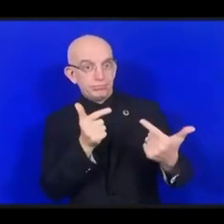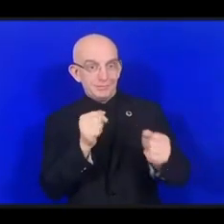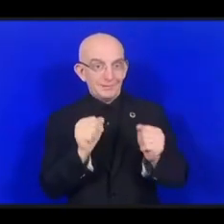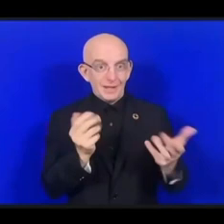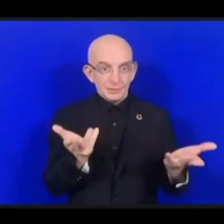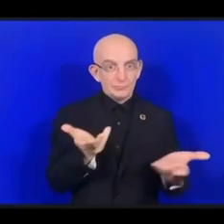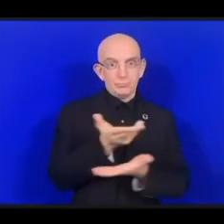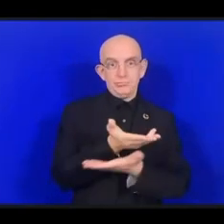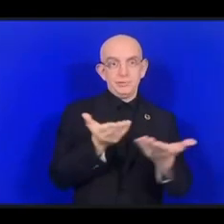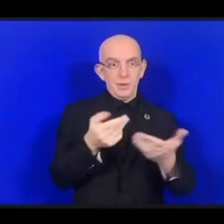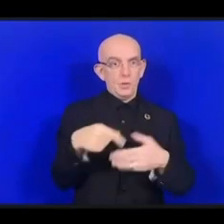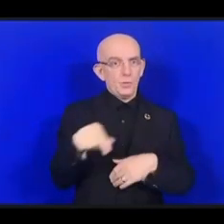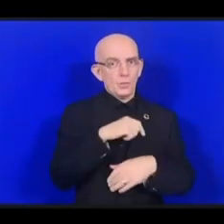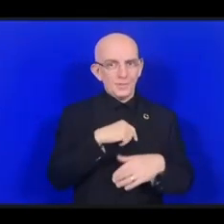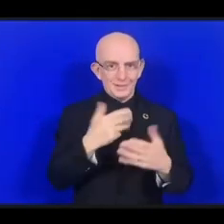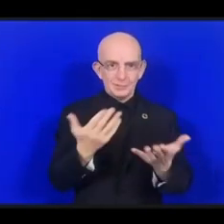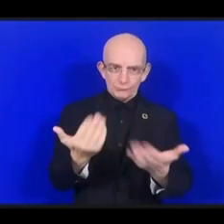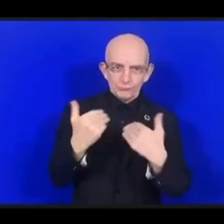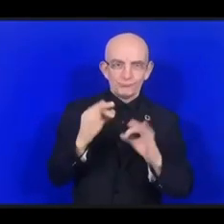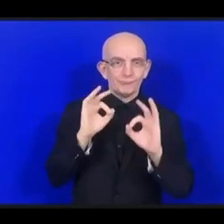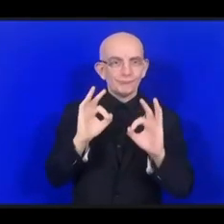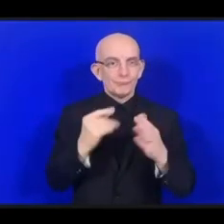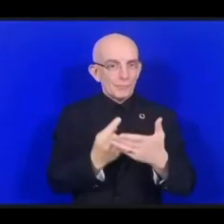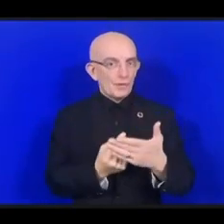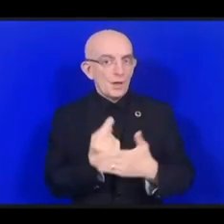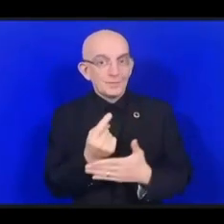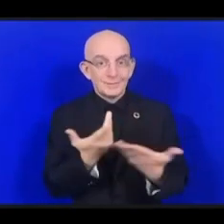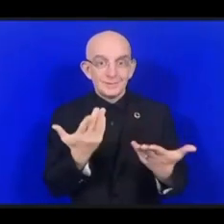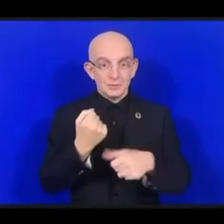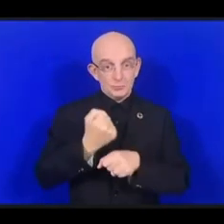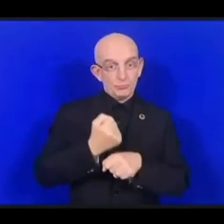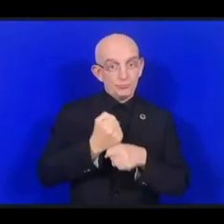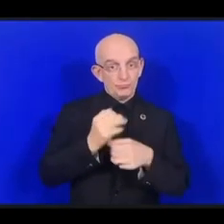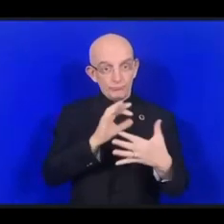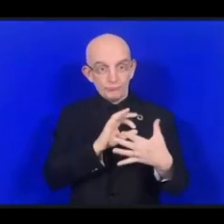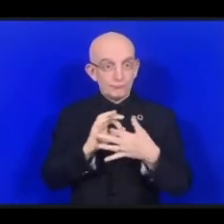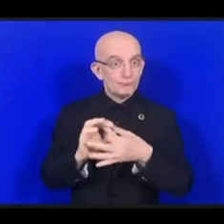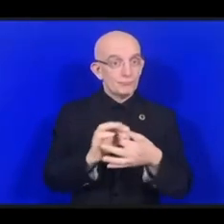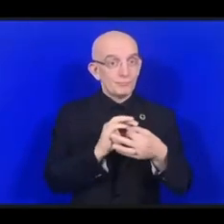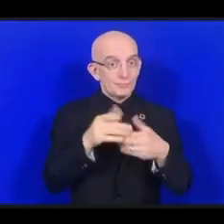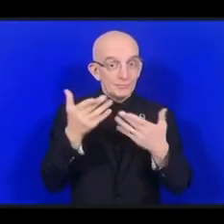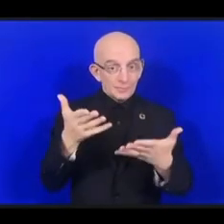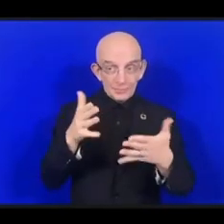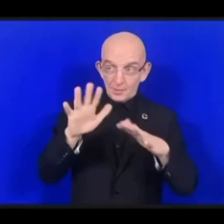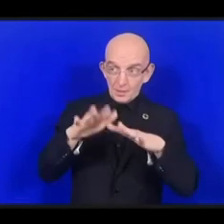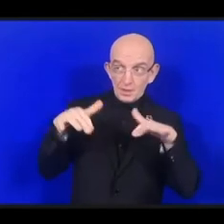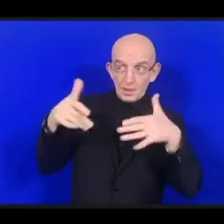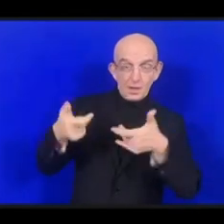政府监管当局和所有的行业和组织